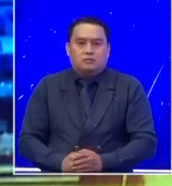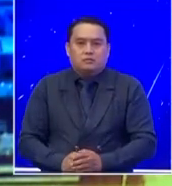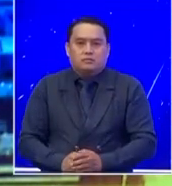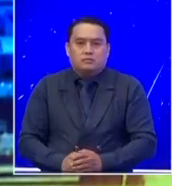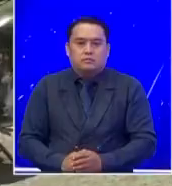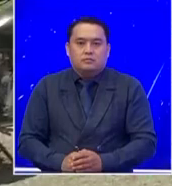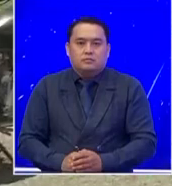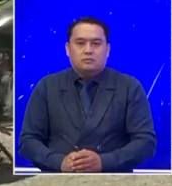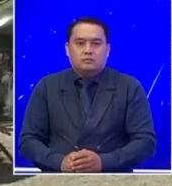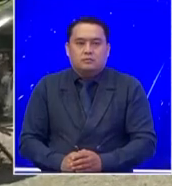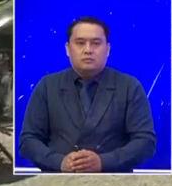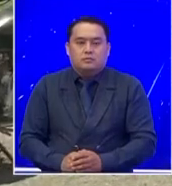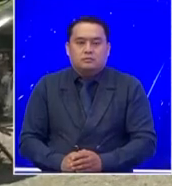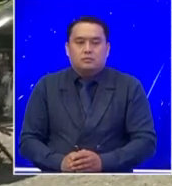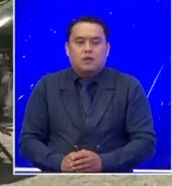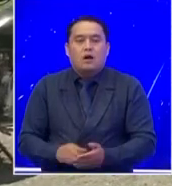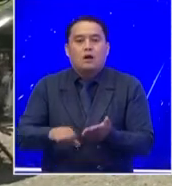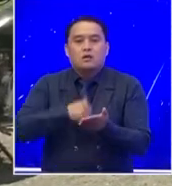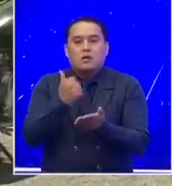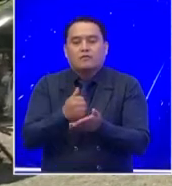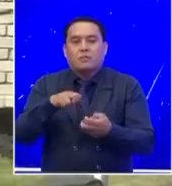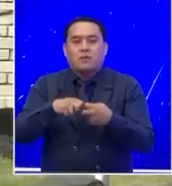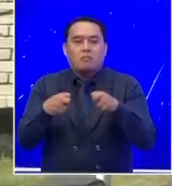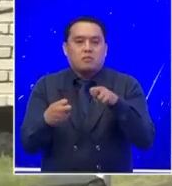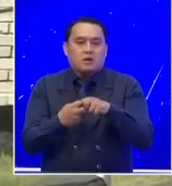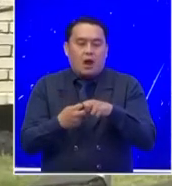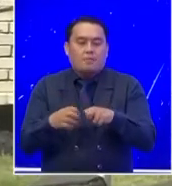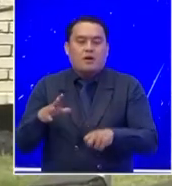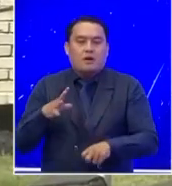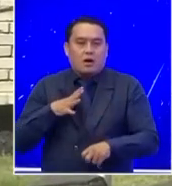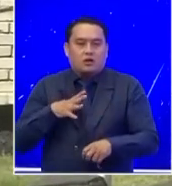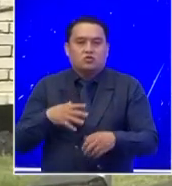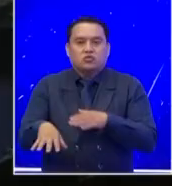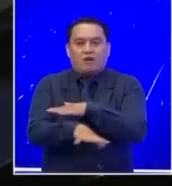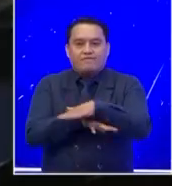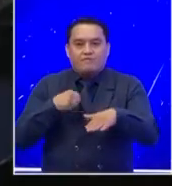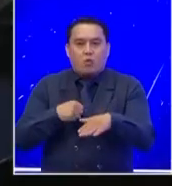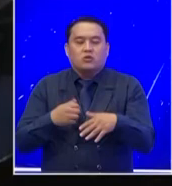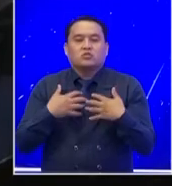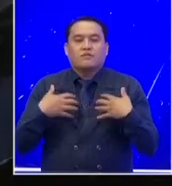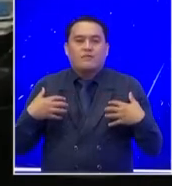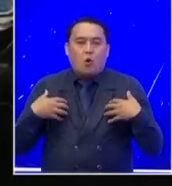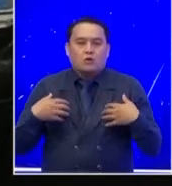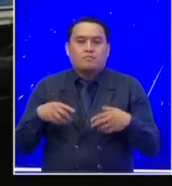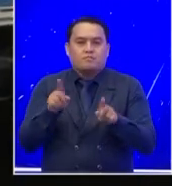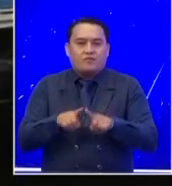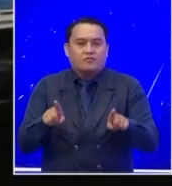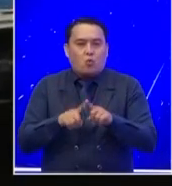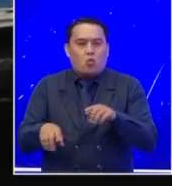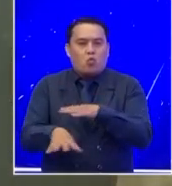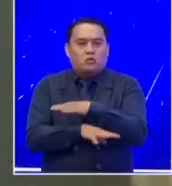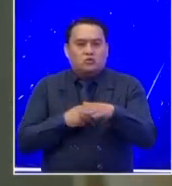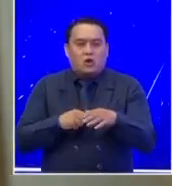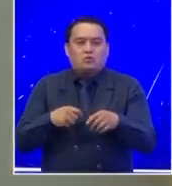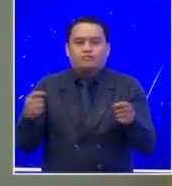Хатиновский. Одна из главных проблем для жителей сельской местности – кража скота. Животноводы Аксузского района неоднократно подвергаются